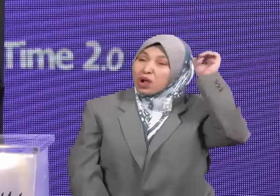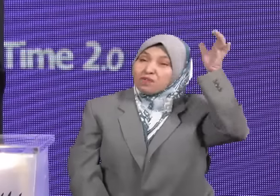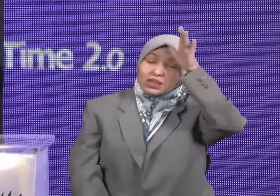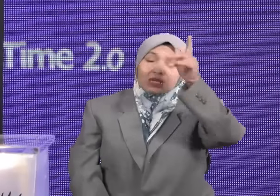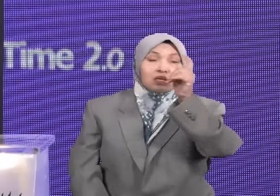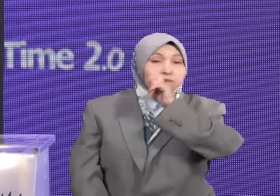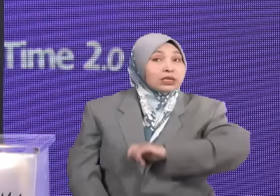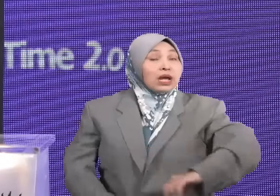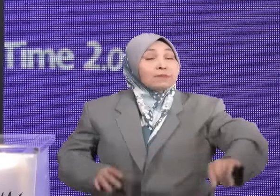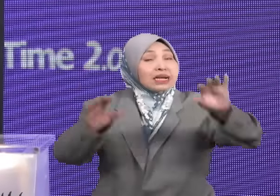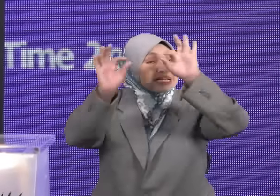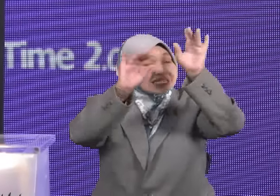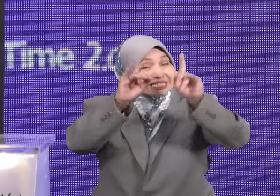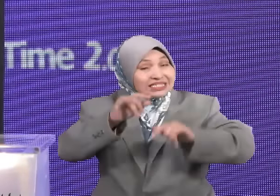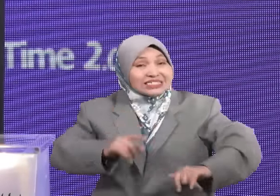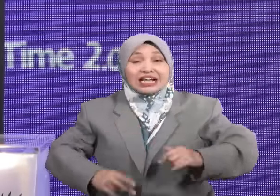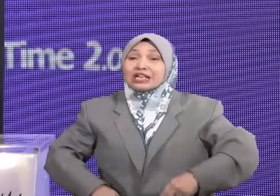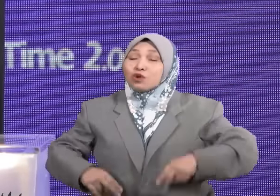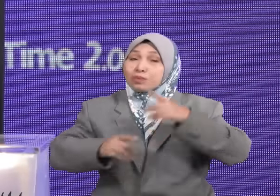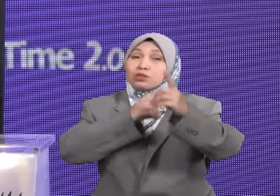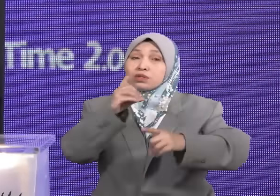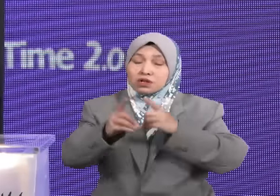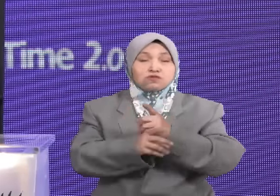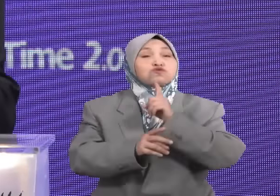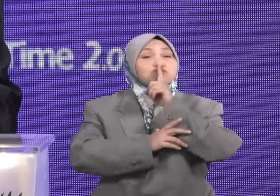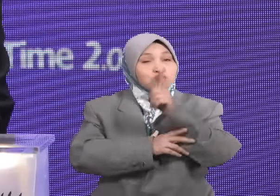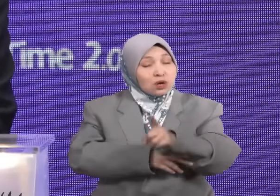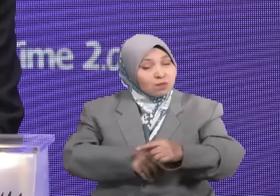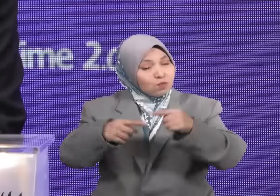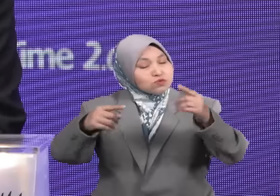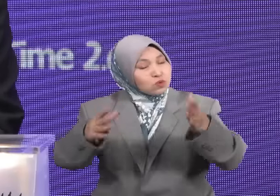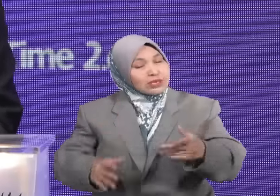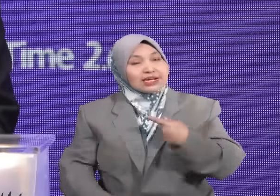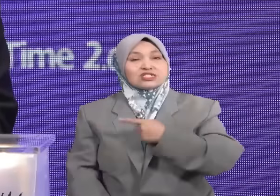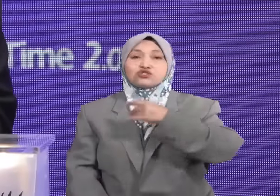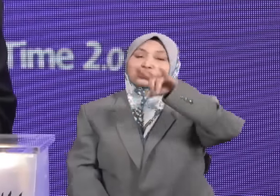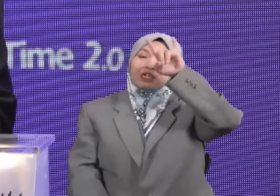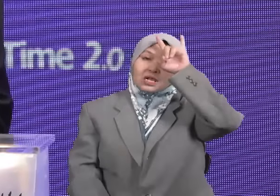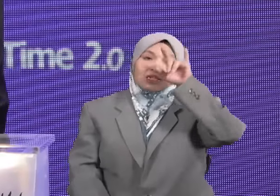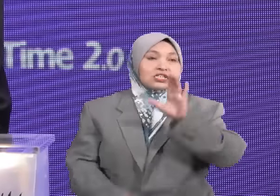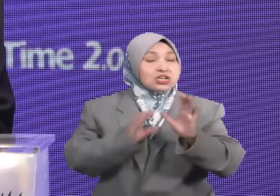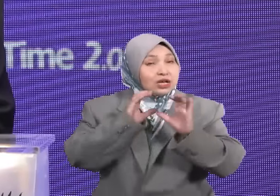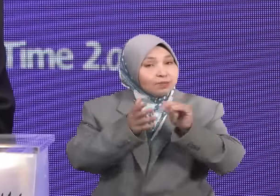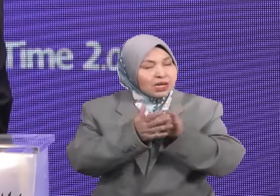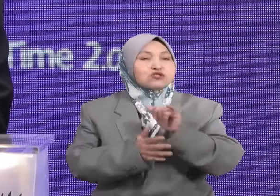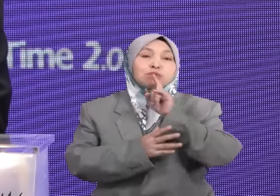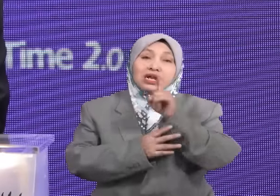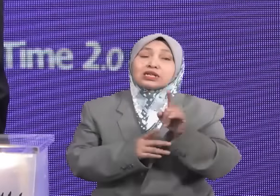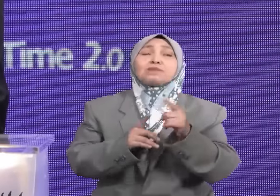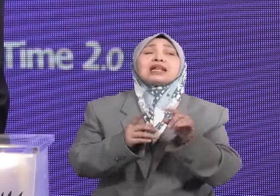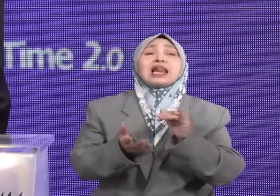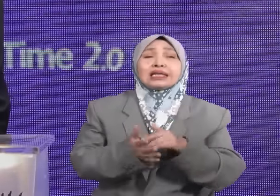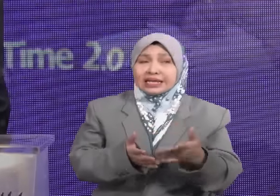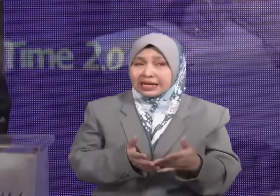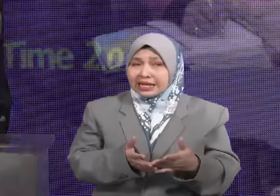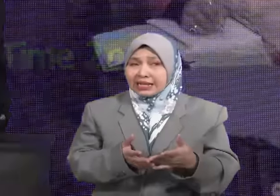yang menghias kehidupan dunia ini jadi cantik ialah sudah tentunya musuh kita, syaitan. Syaitan akan cakap bahawa sebenarnya bila lagi nak pakai